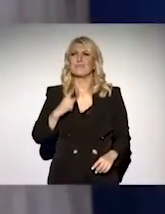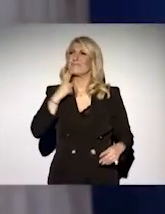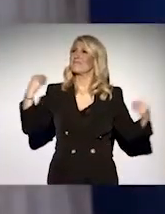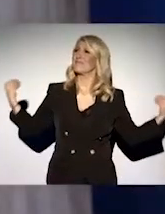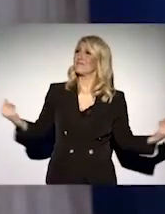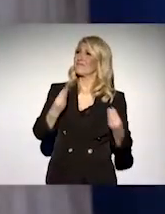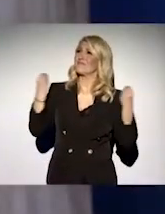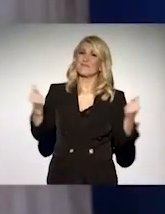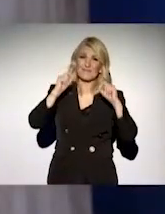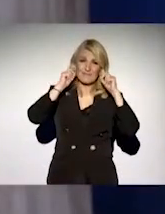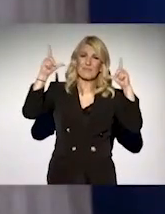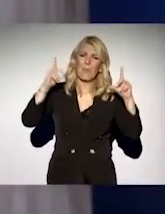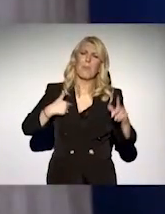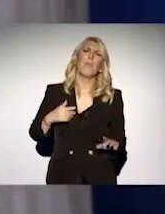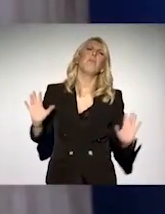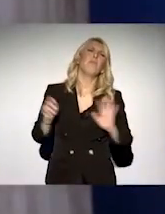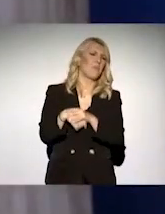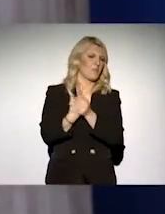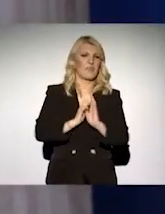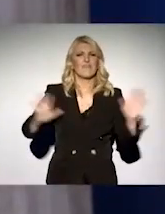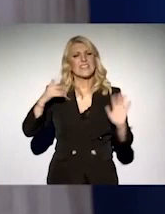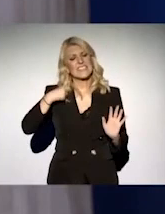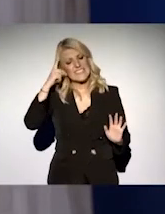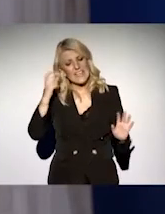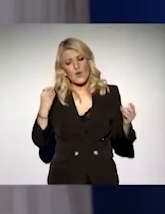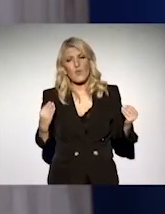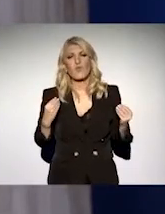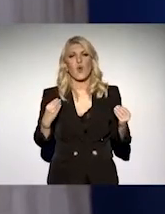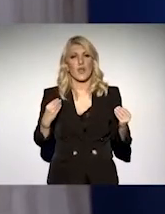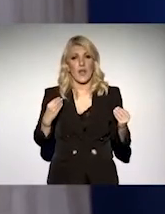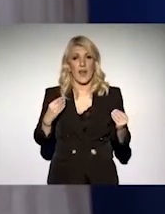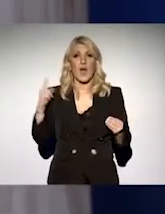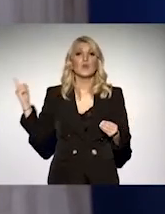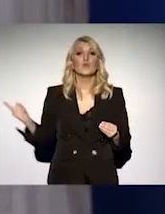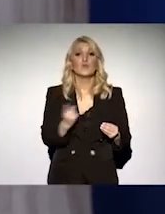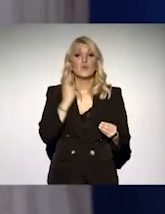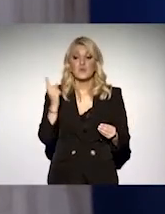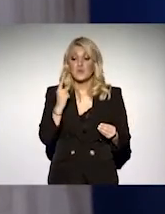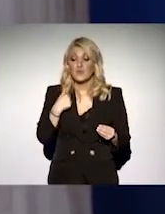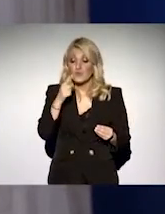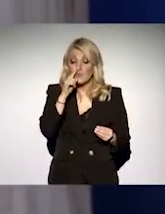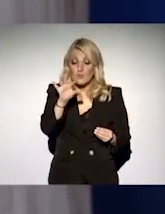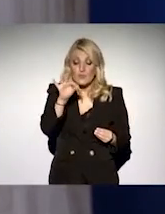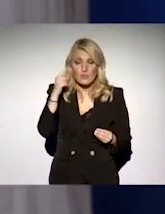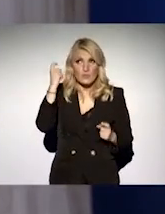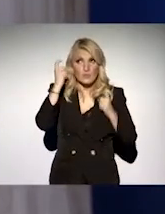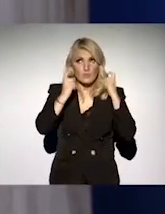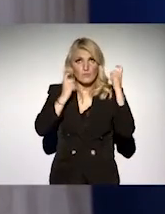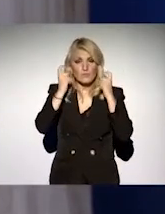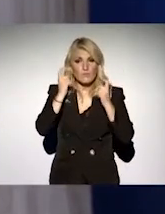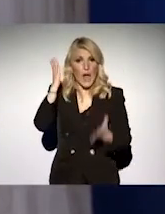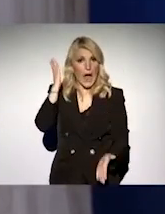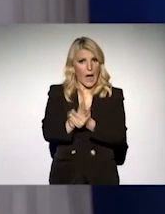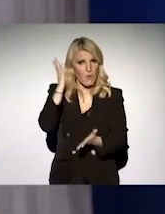μόνο το πώς θα αξιοποιήσουν τον ανθρώπινο πόνο που συνδέεται με μια συγκεκριμένη υπόθεση μόνο και